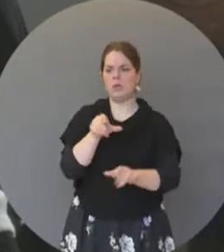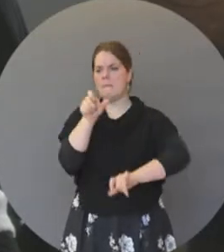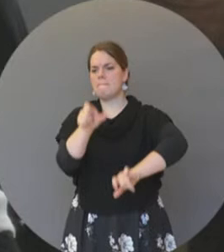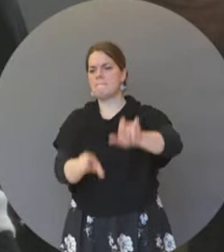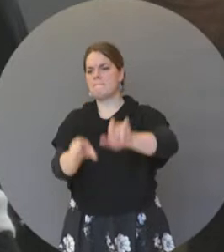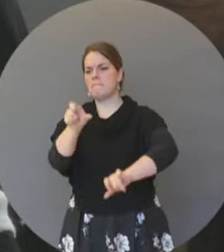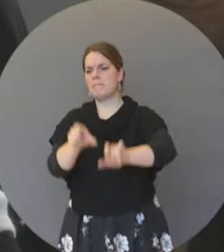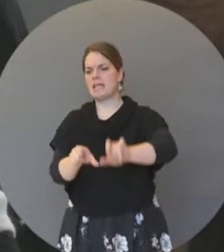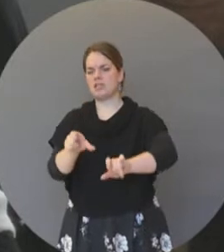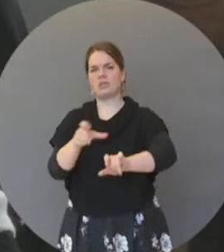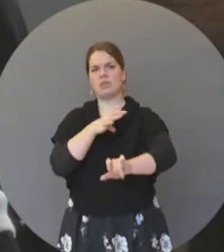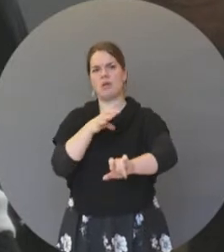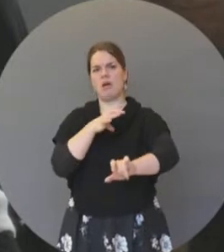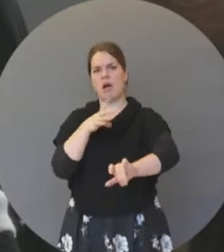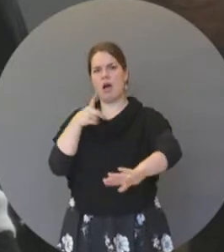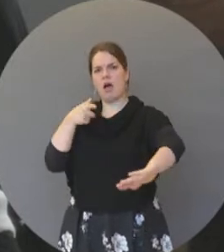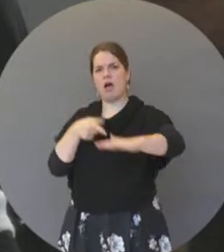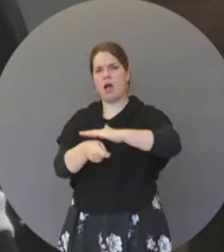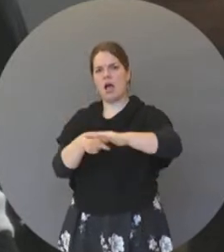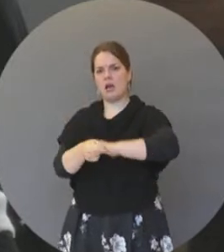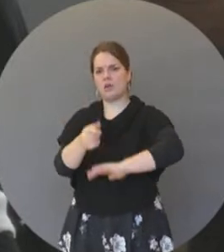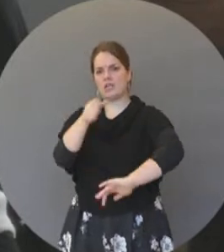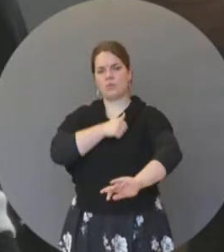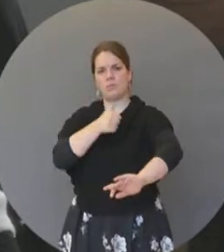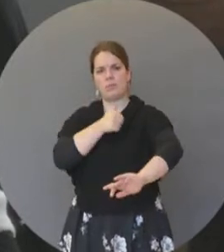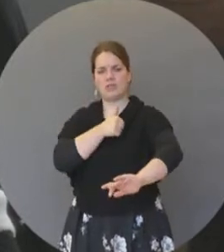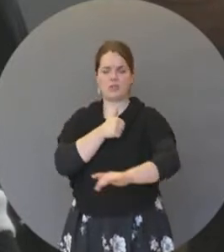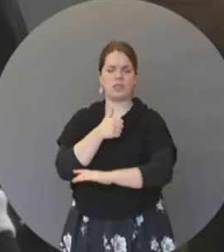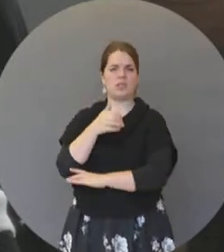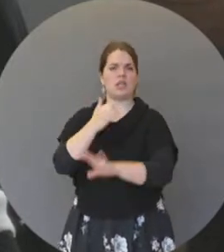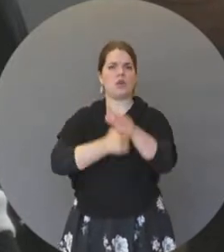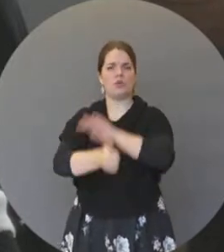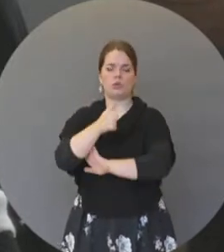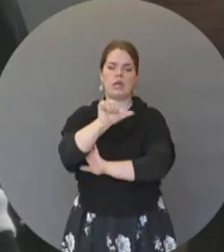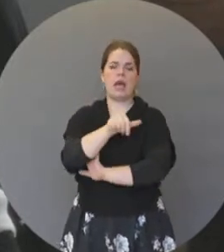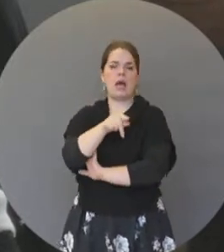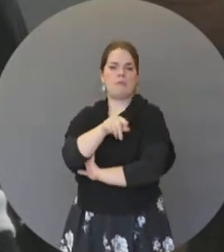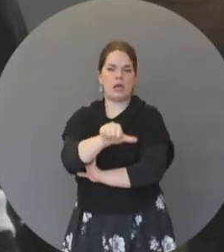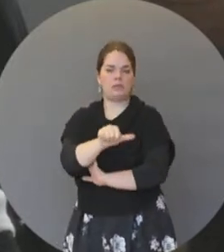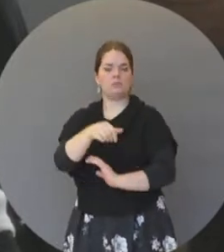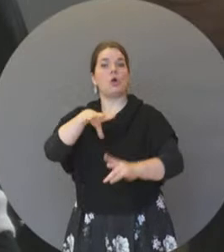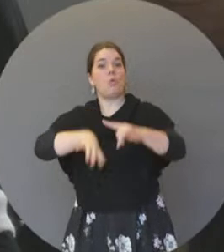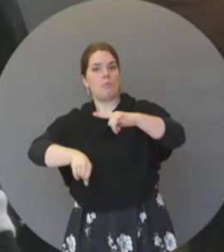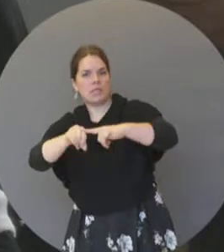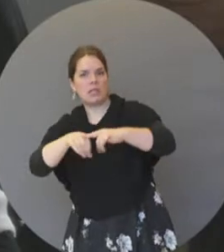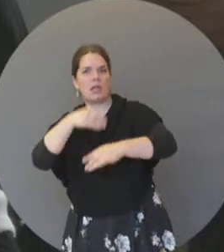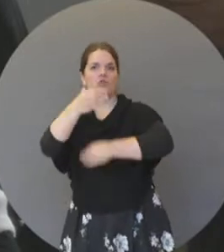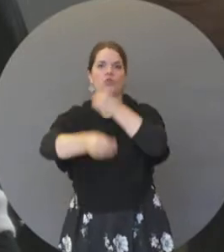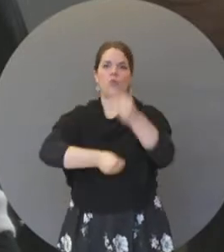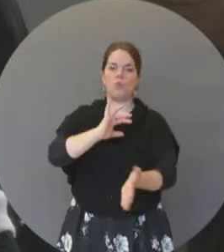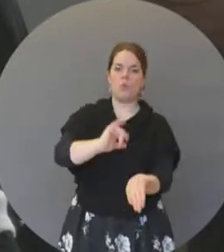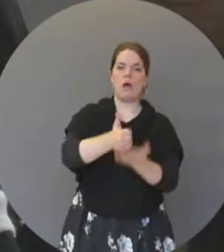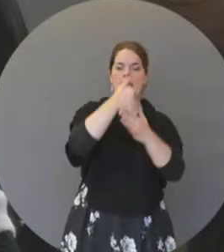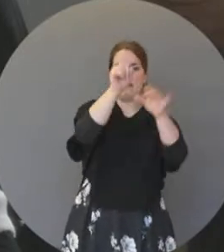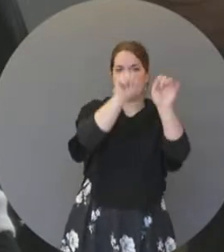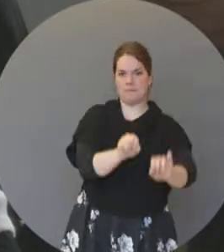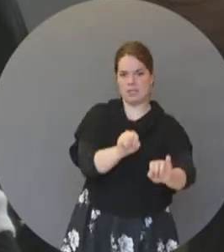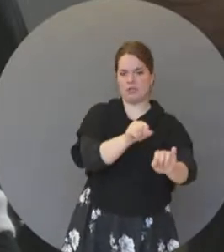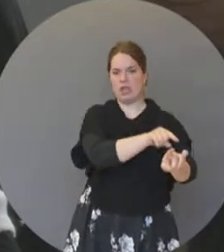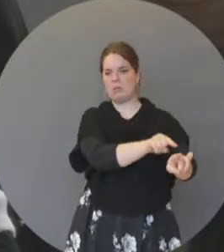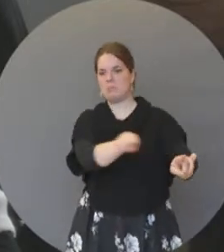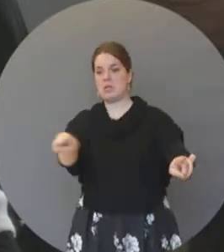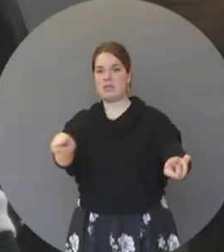cadre de l'allocation personnalisée d'autonomie donc la pas et la PCH ou de l'aide ménagère dans les 56 services